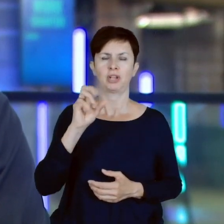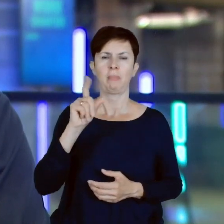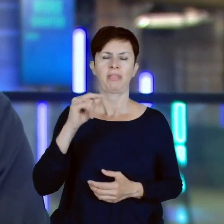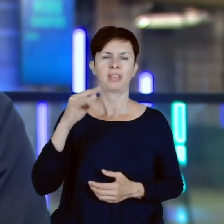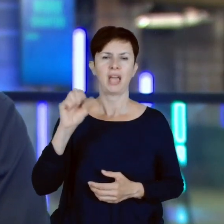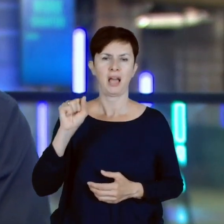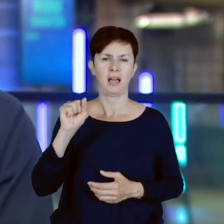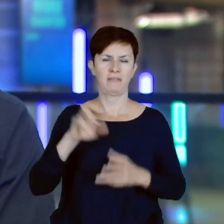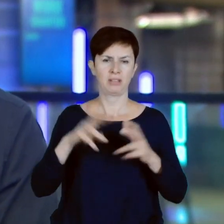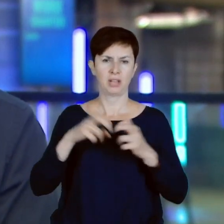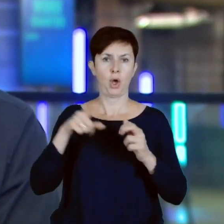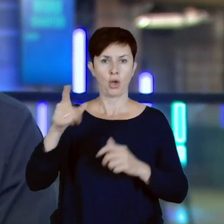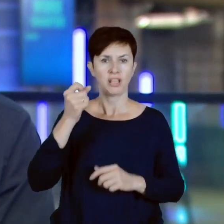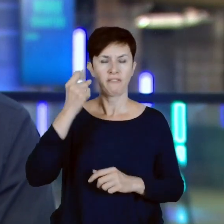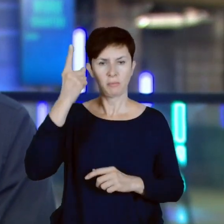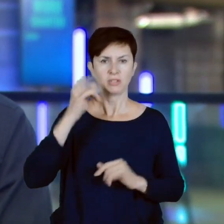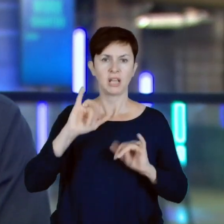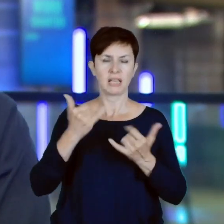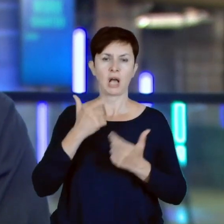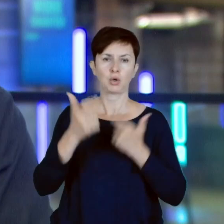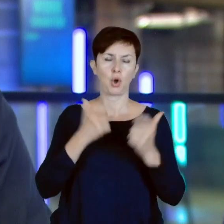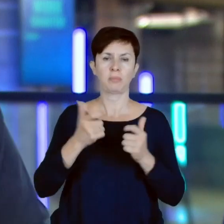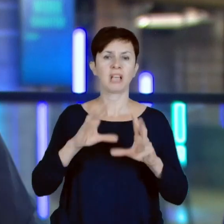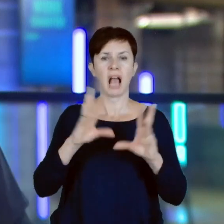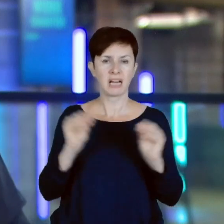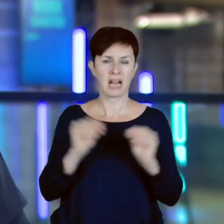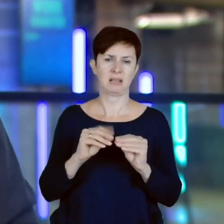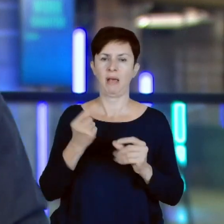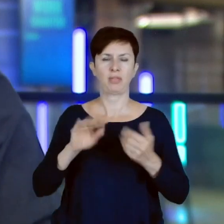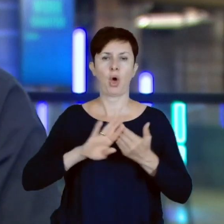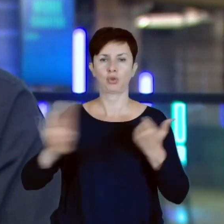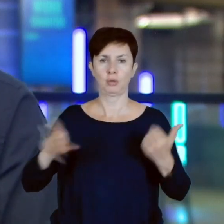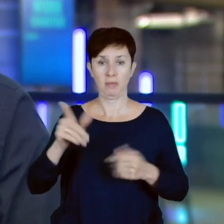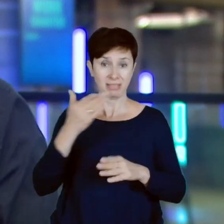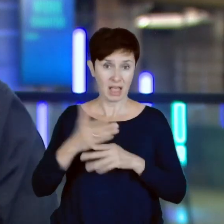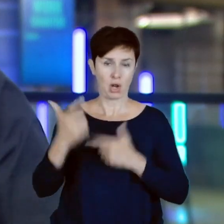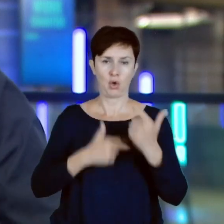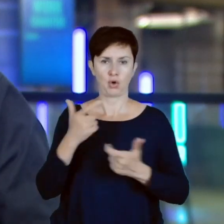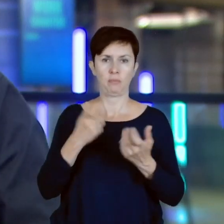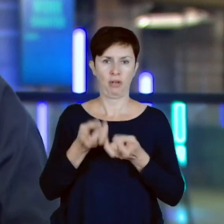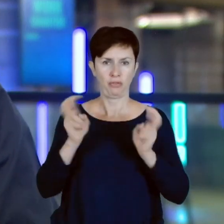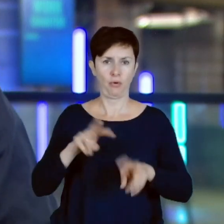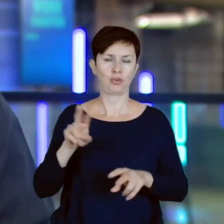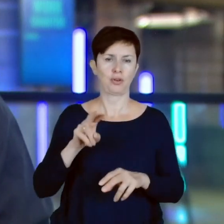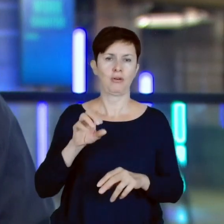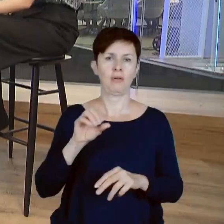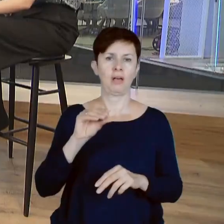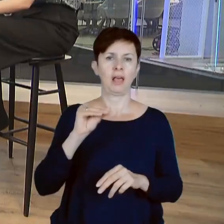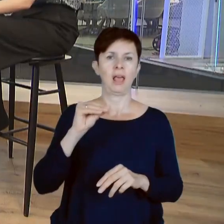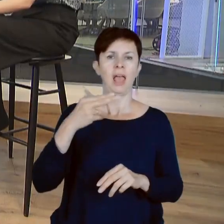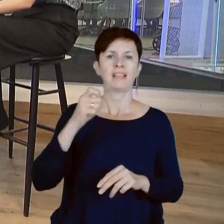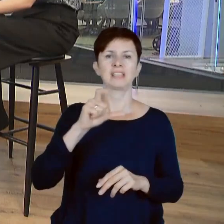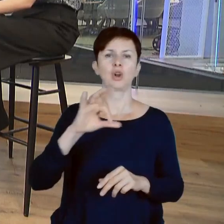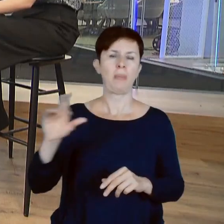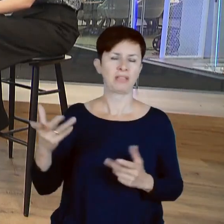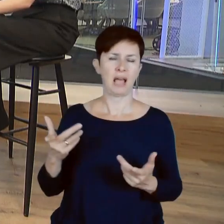pierwsi wymyślili, jak robić rzeczy razem, a nie osobno. I dalej to robią w ogóle. I dalej to robią i tworzą encyklopedię globalną. Myślę też,